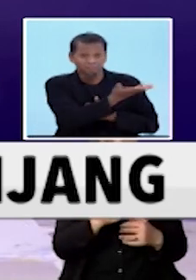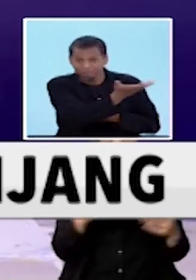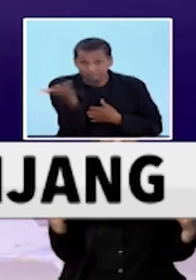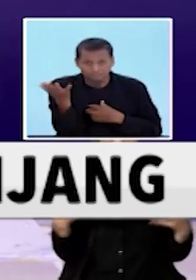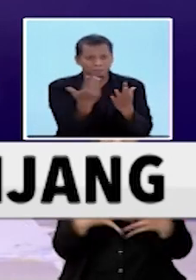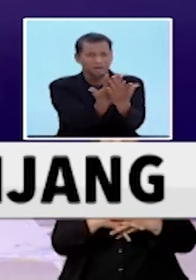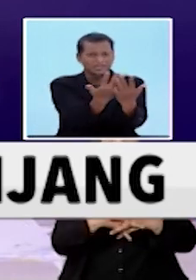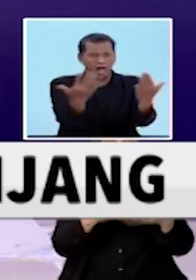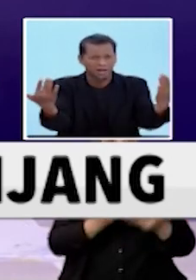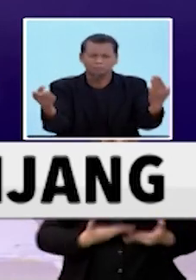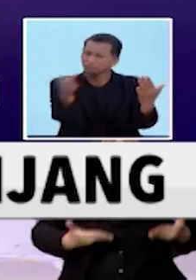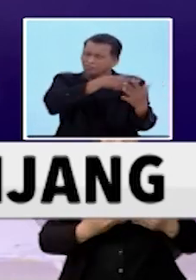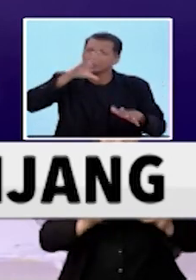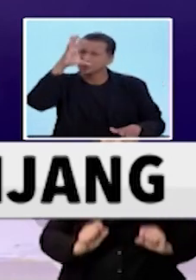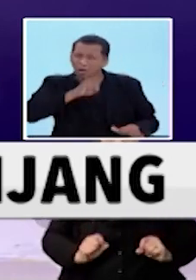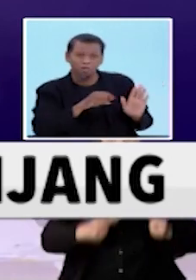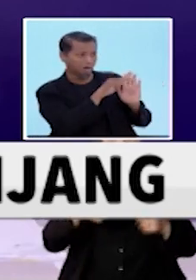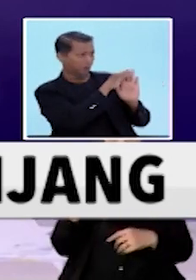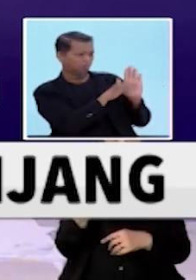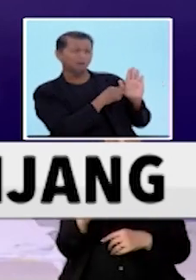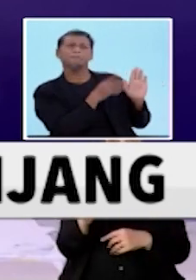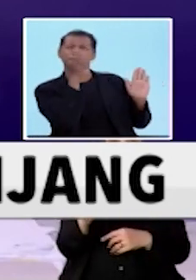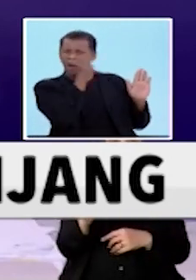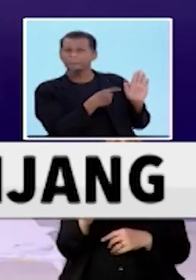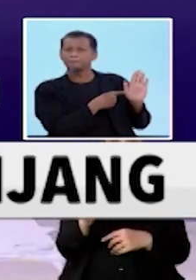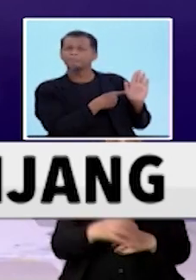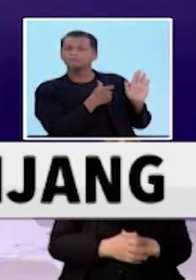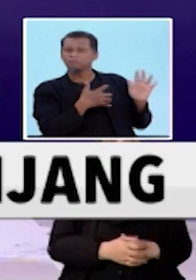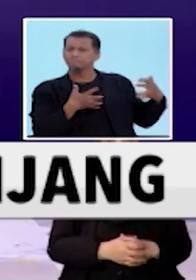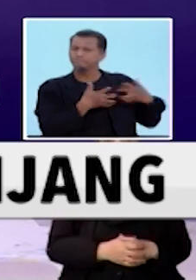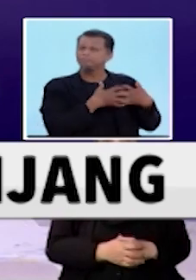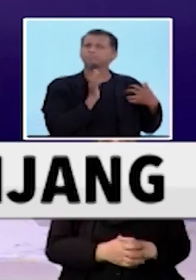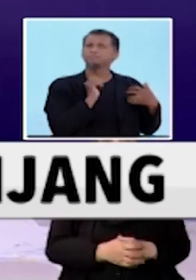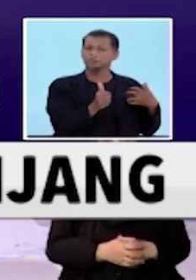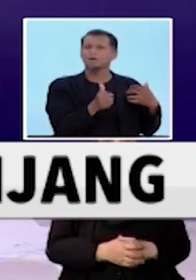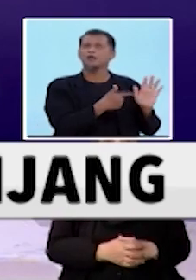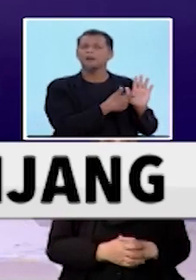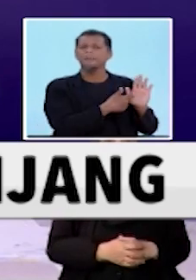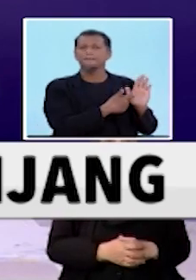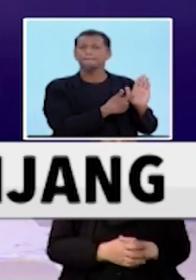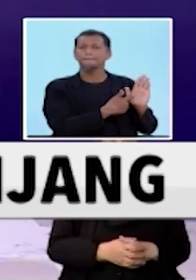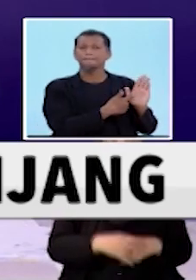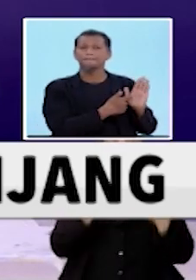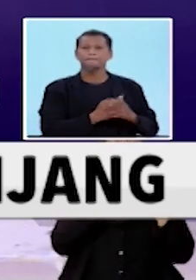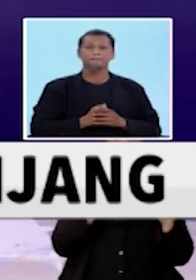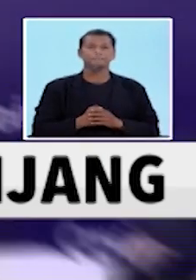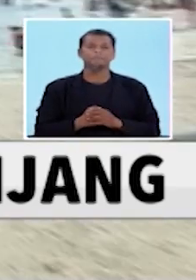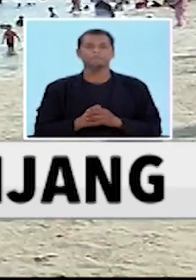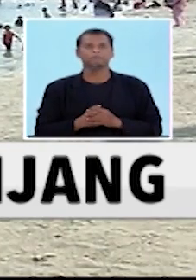mengadaptasi kebiasaan baru di tengah situasi pandemi ini, apapun keadaannya termasuk liburan